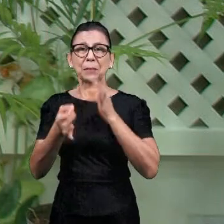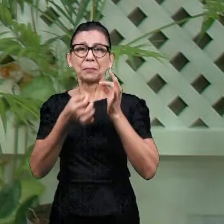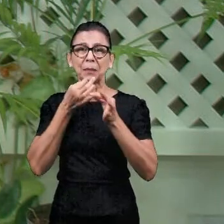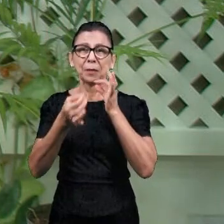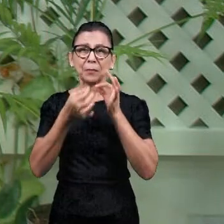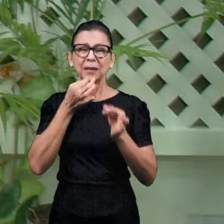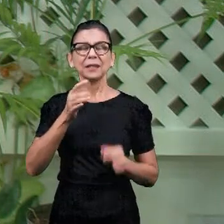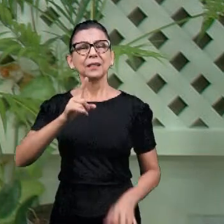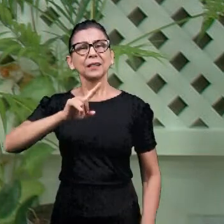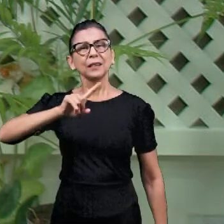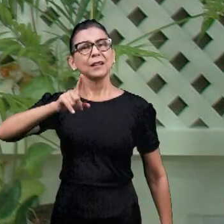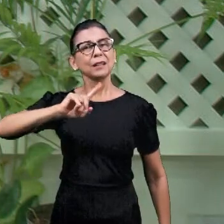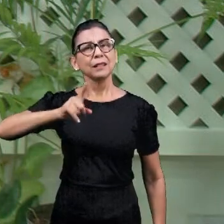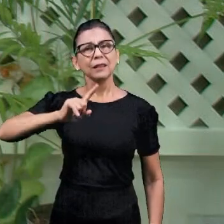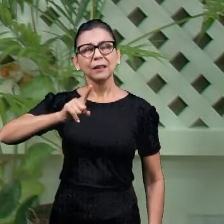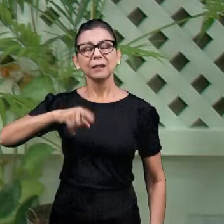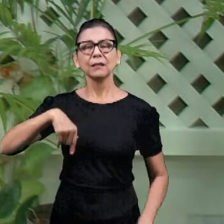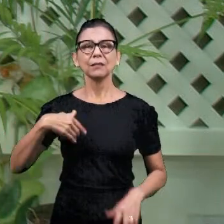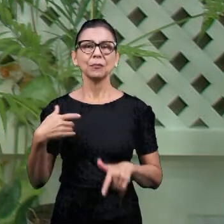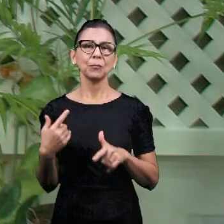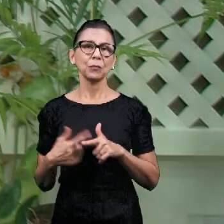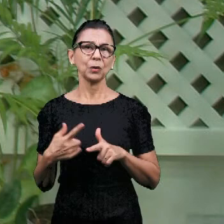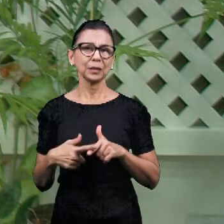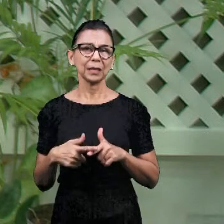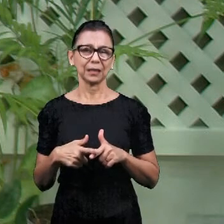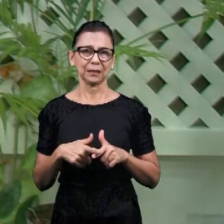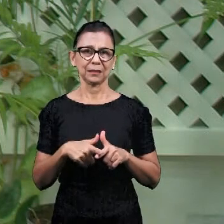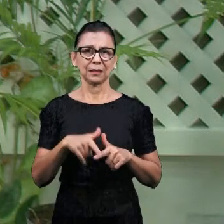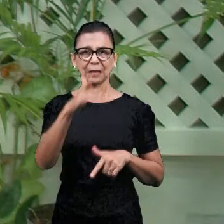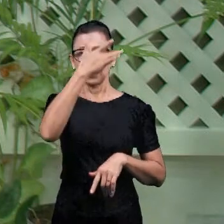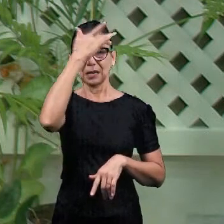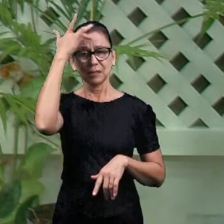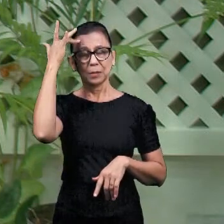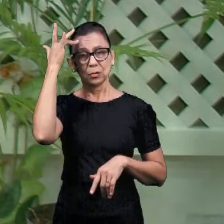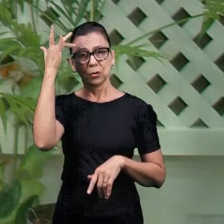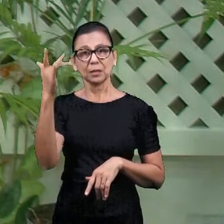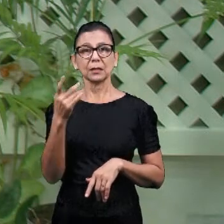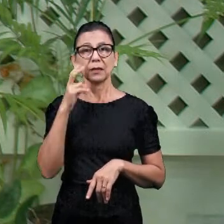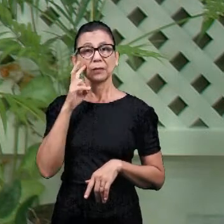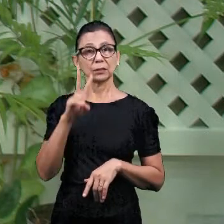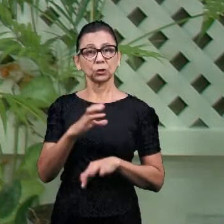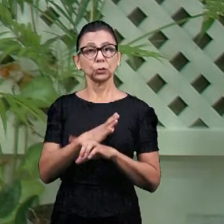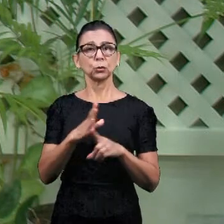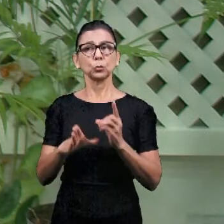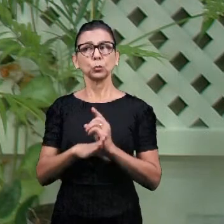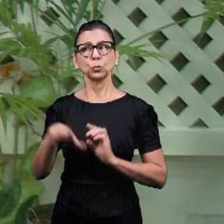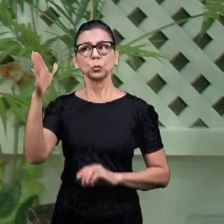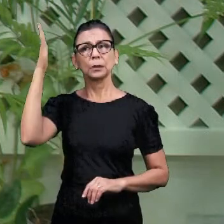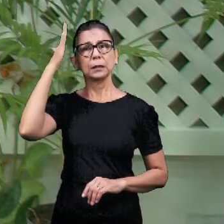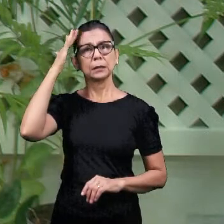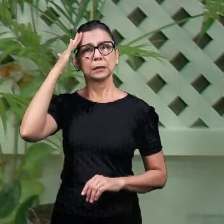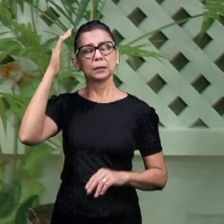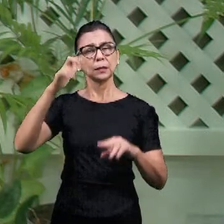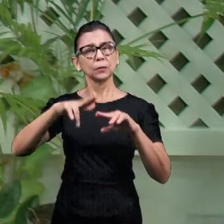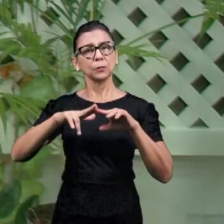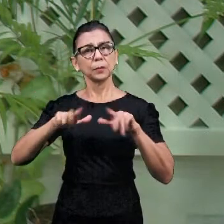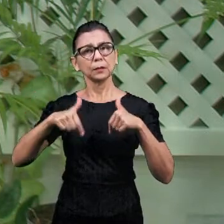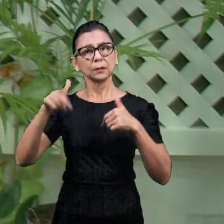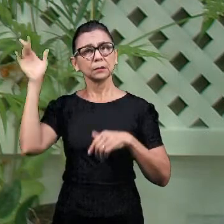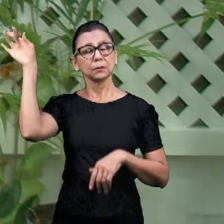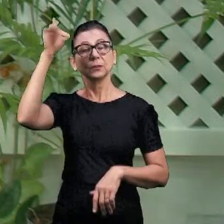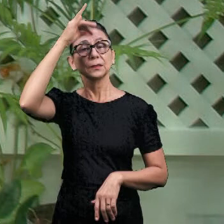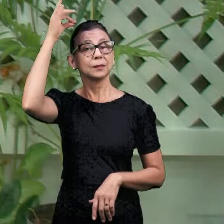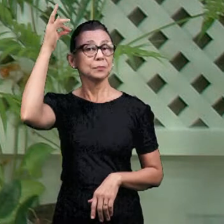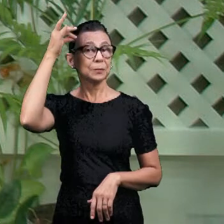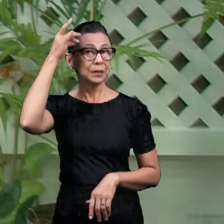c'est important. Au milieu de nous, nous avons cela. Des fois, nous avons des réponses, les frères participent des réponses, sont nécessaires.